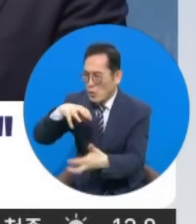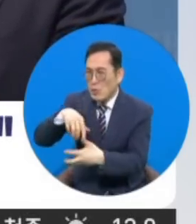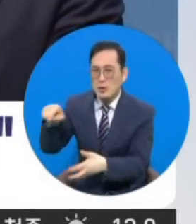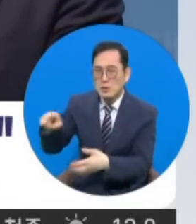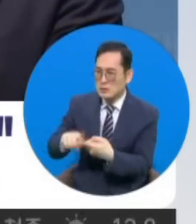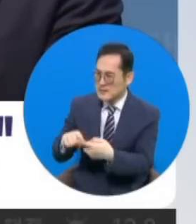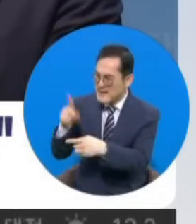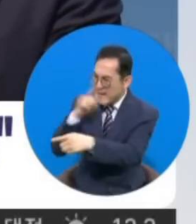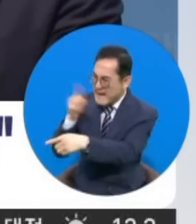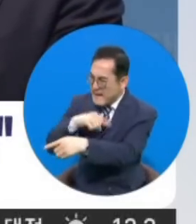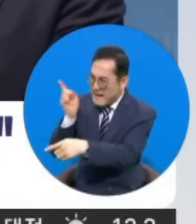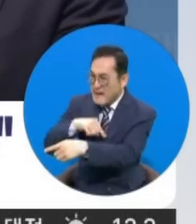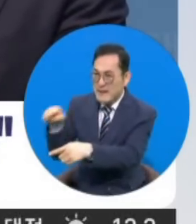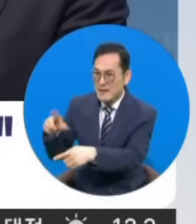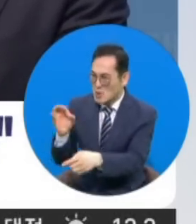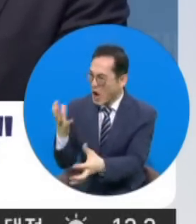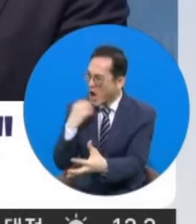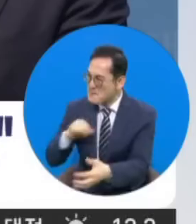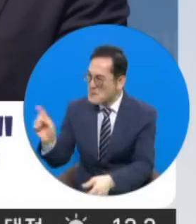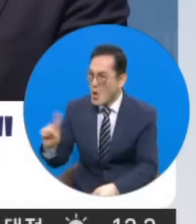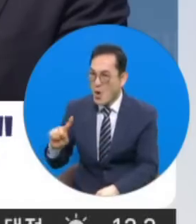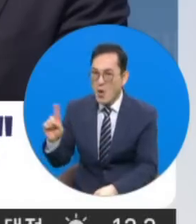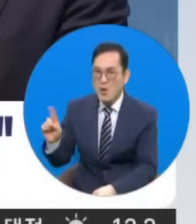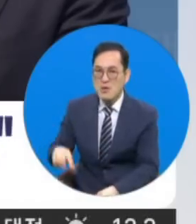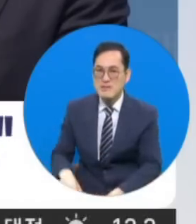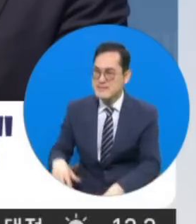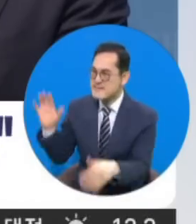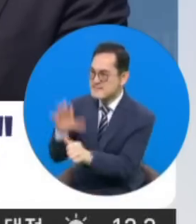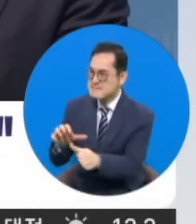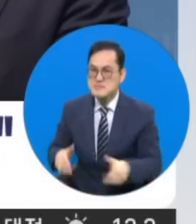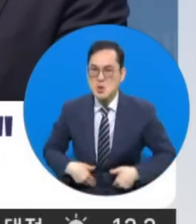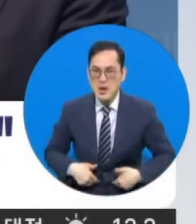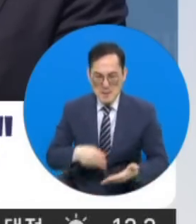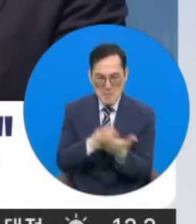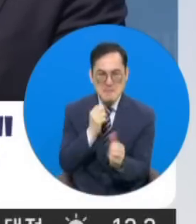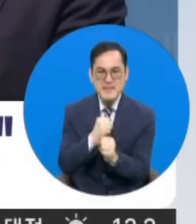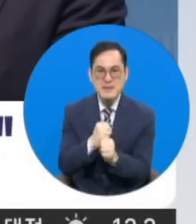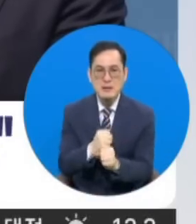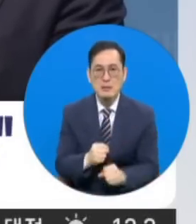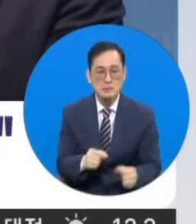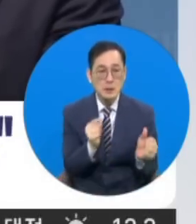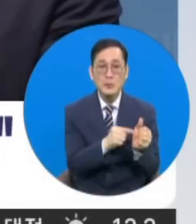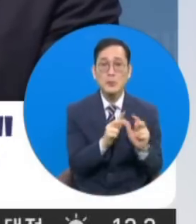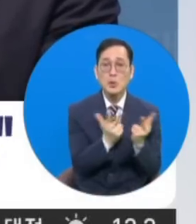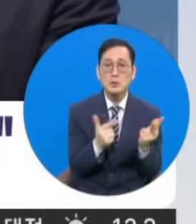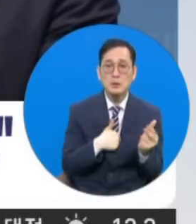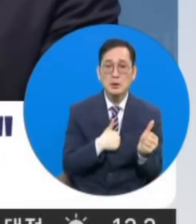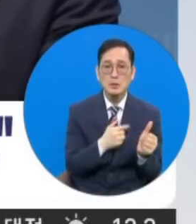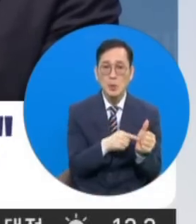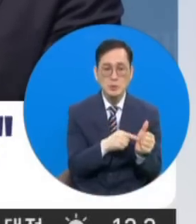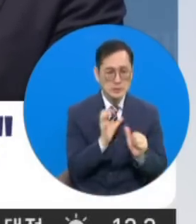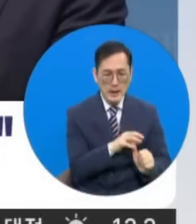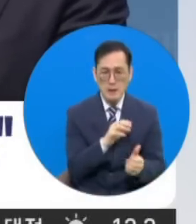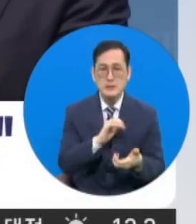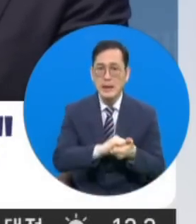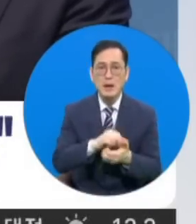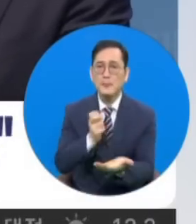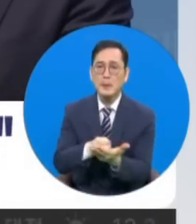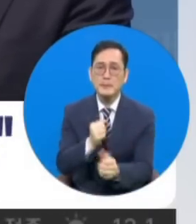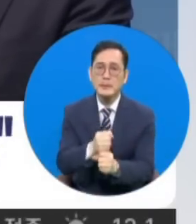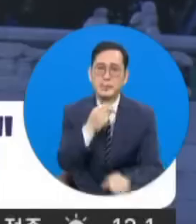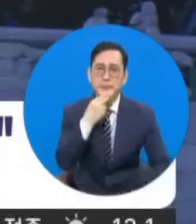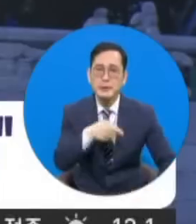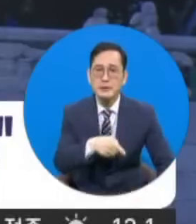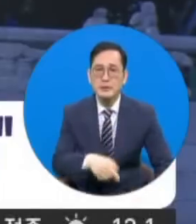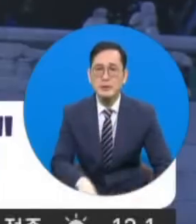어떻게 공직자가 선출된 공직자가 이럴 수 있는지에 대해서 기가 잘 노릇이란 생각을 할 것 같습니다 예 해당 비판의 취지는